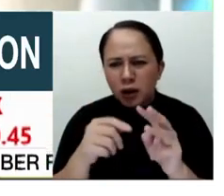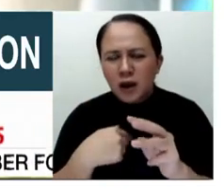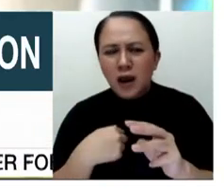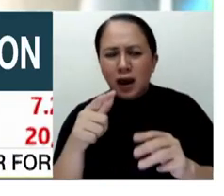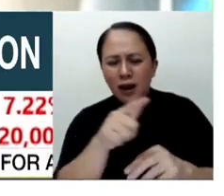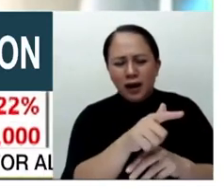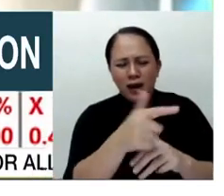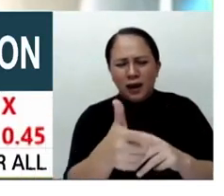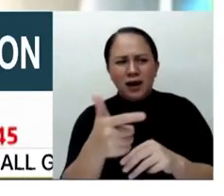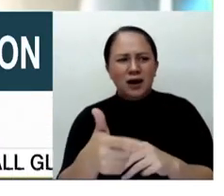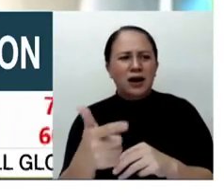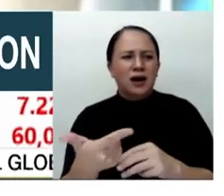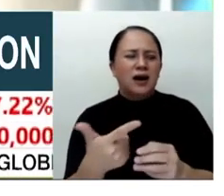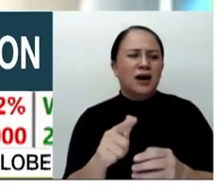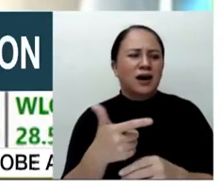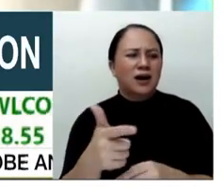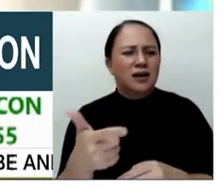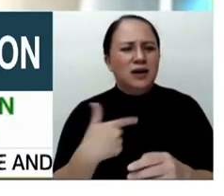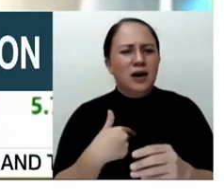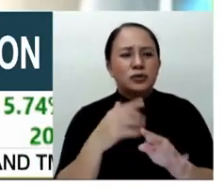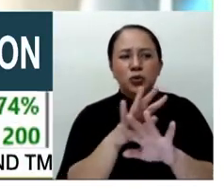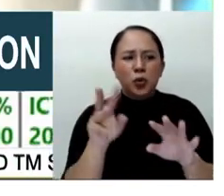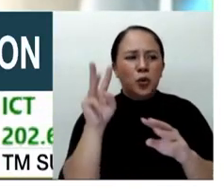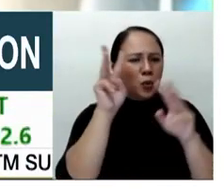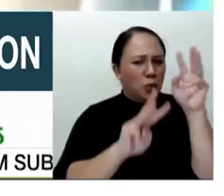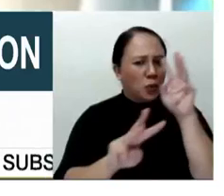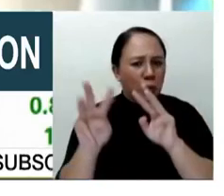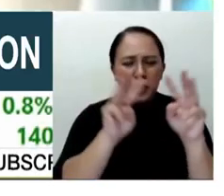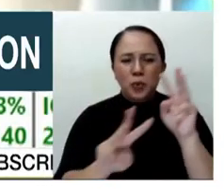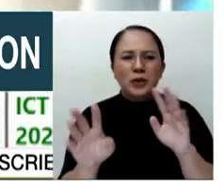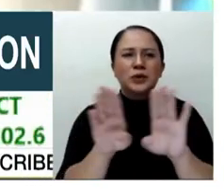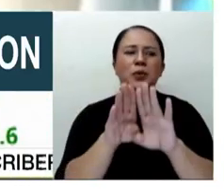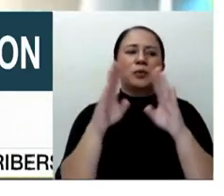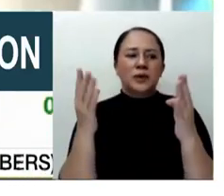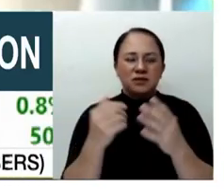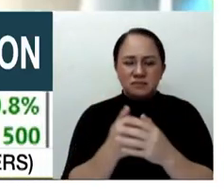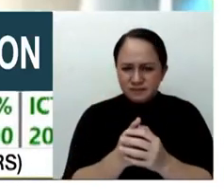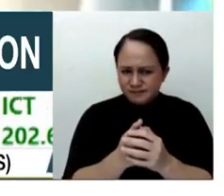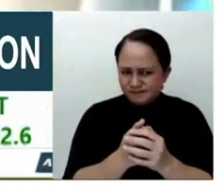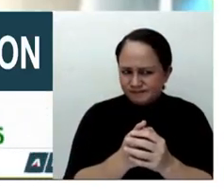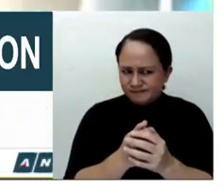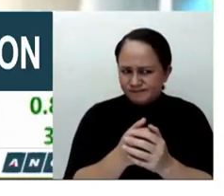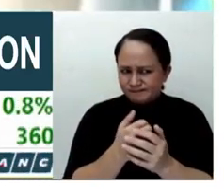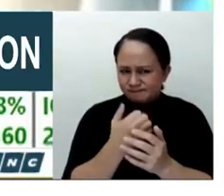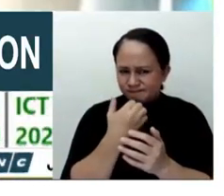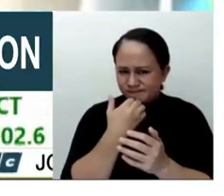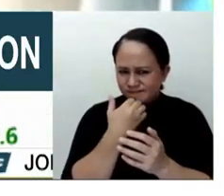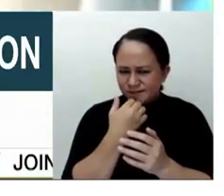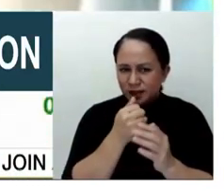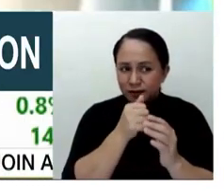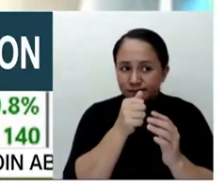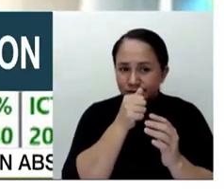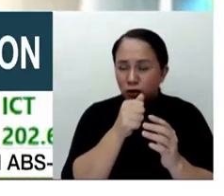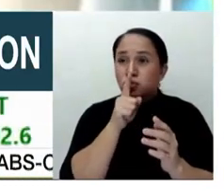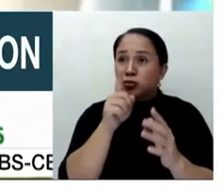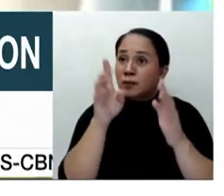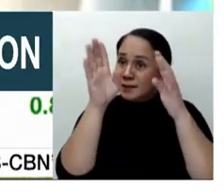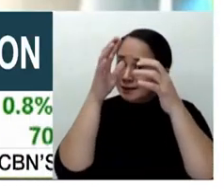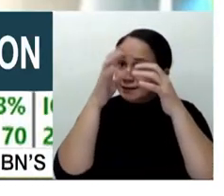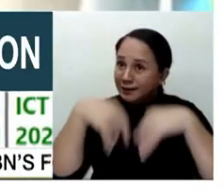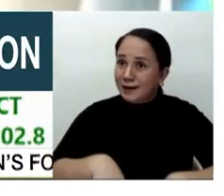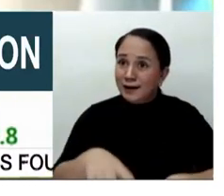mananaya sa wedding. Huwag kayo mag-alala, open tayo. Hindi ba sir, ano yan? Hindi mo maililihim yan, sasabog ka dyan sir. And you